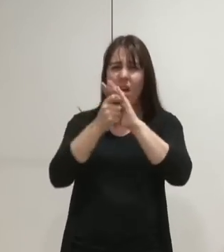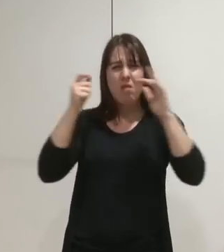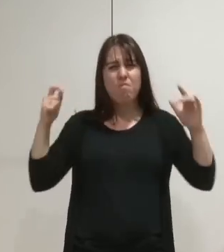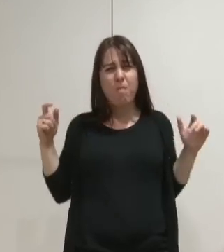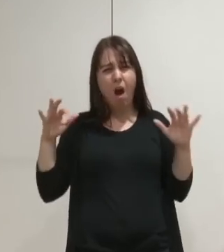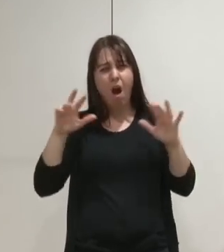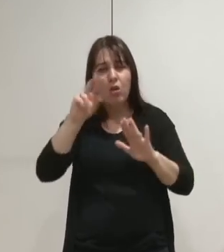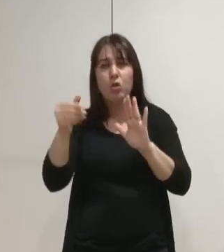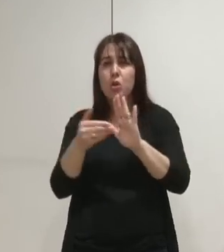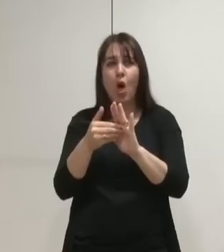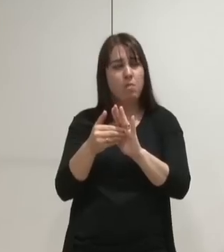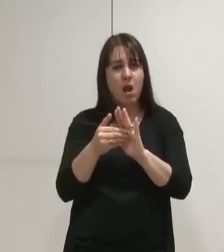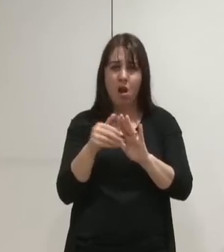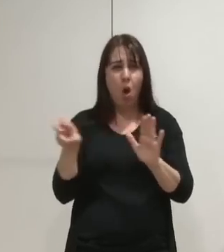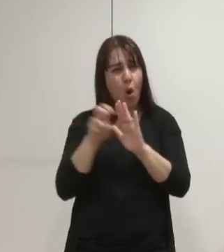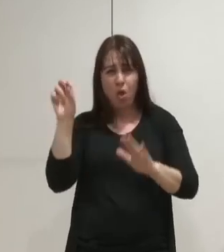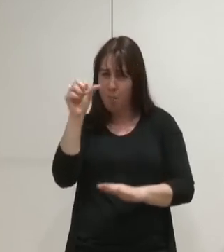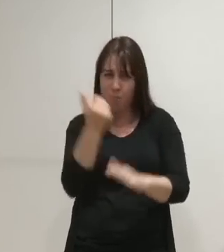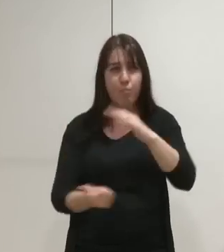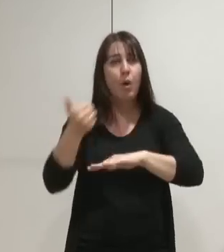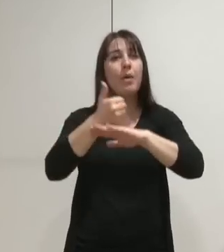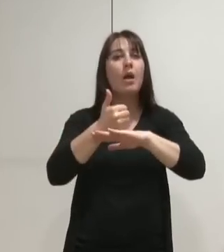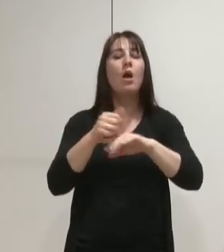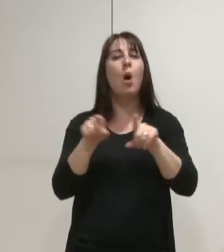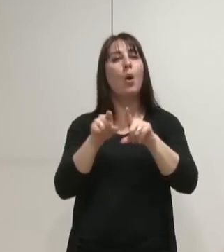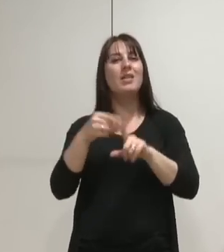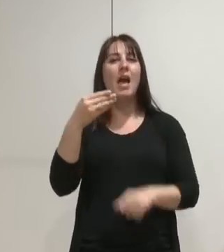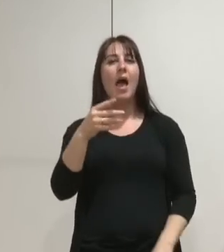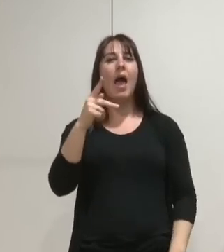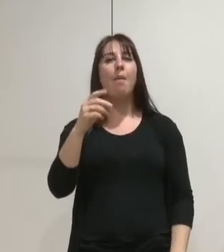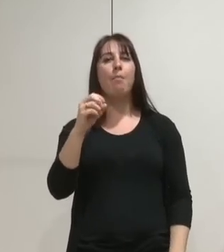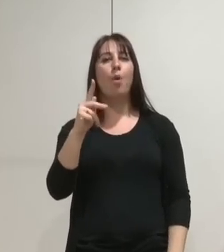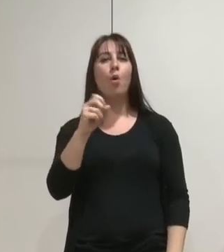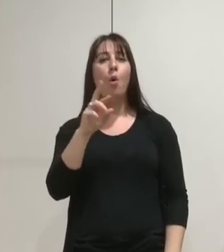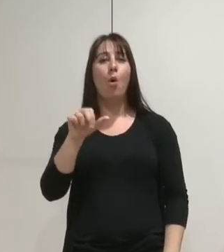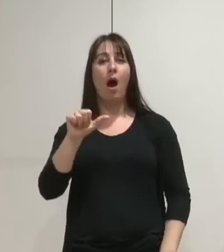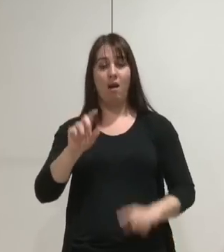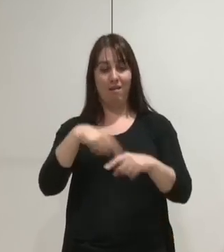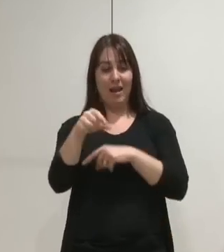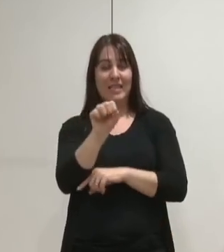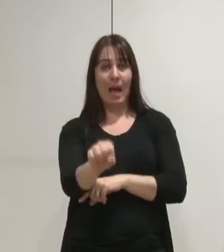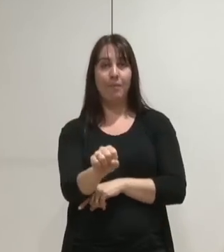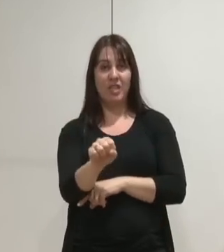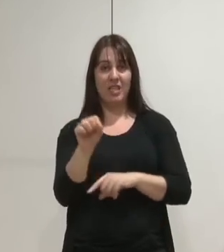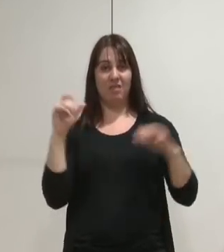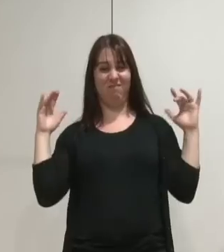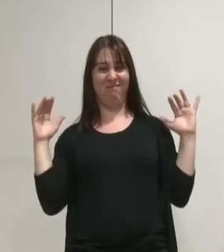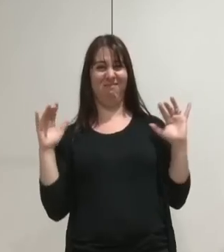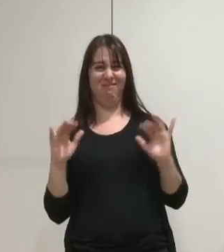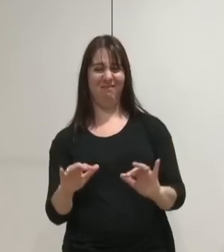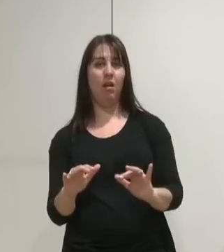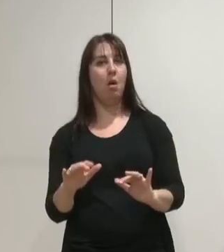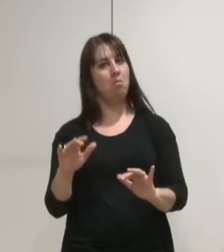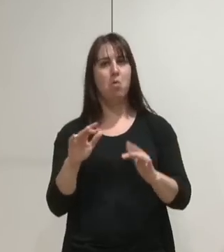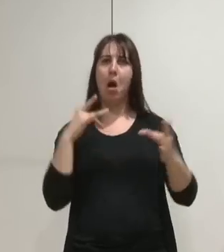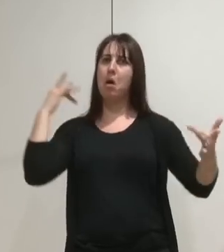par les en France on parle aussi des délibérations de M pocora qui arrive samedi à Grenoble qui n'avait pas voilà c'est quand même un